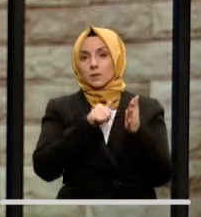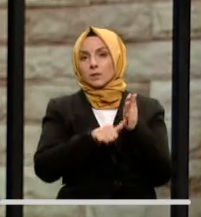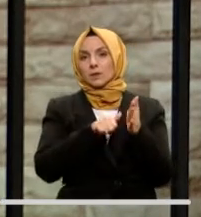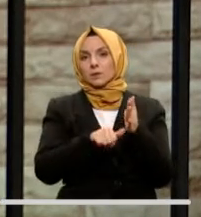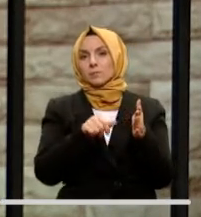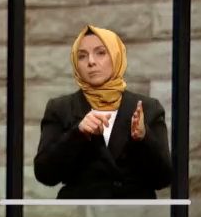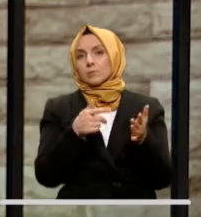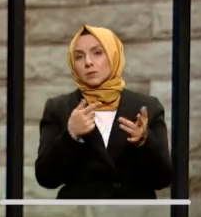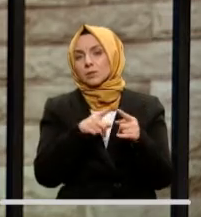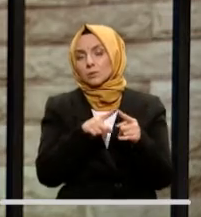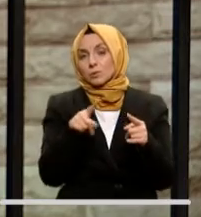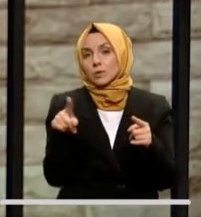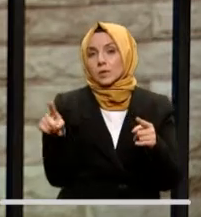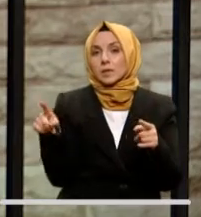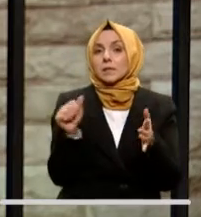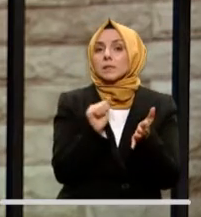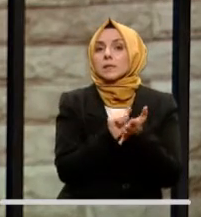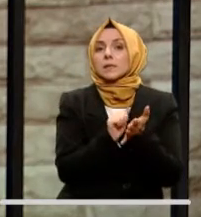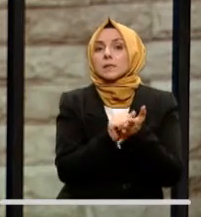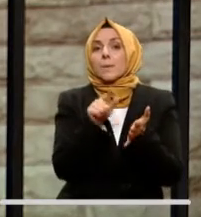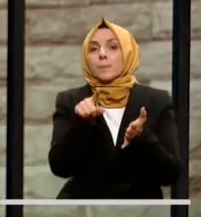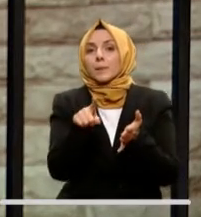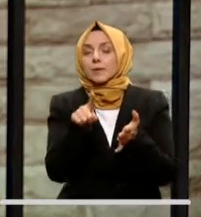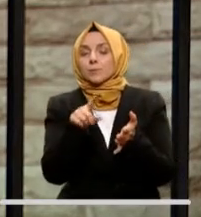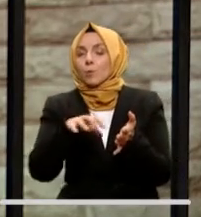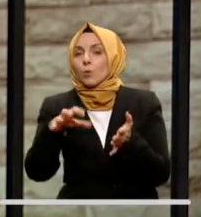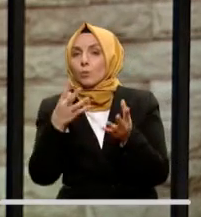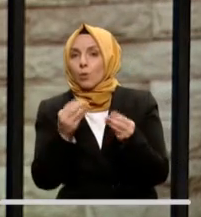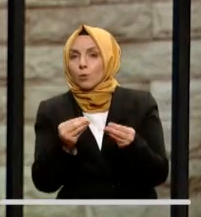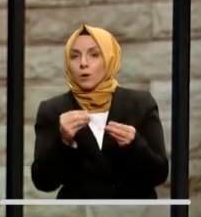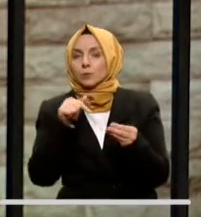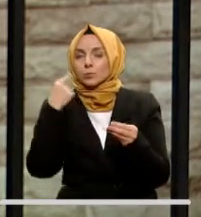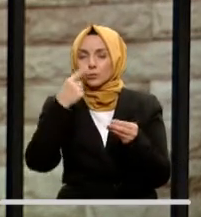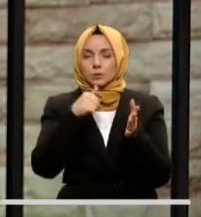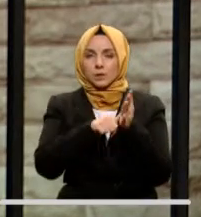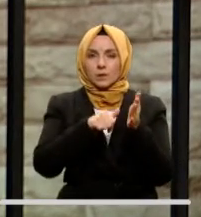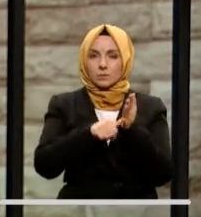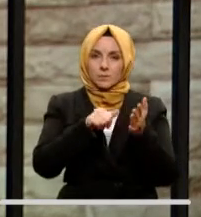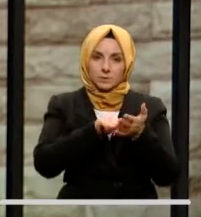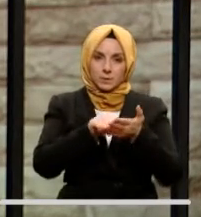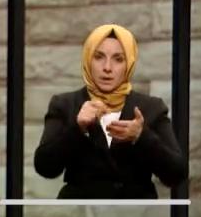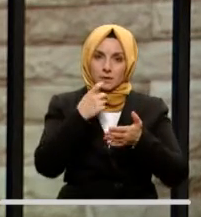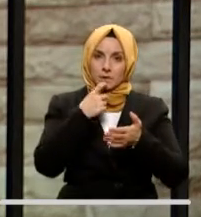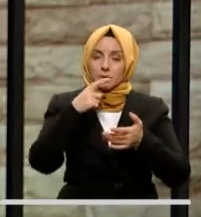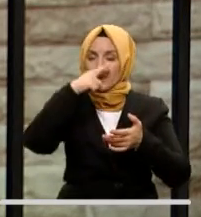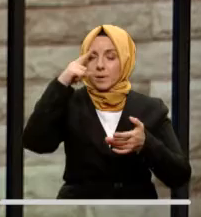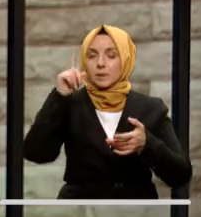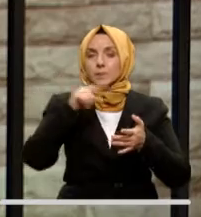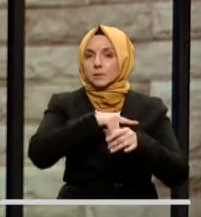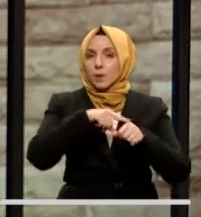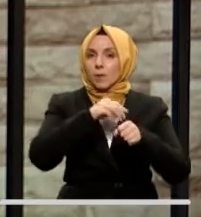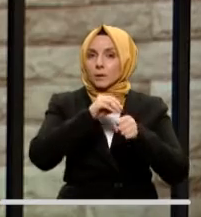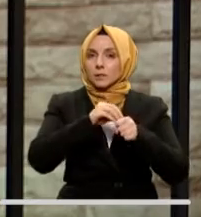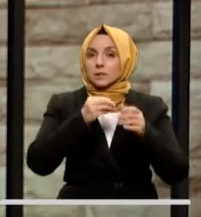Yani o da süreli yayınların bir parçası dolayısıyla takvimlerimiz her yıl belli bir zamanlar çıktığı için bunu da süreli